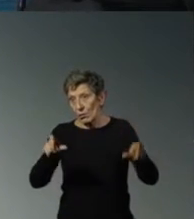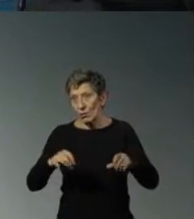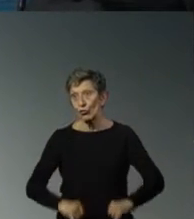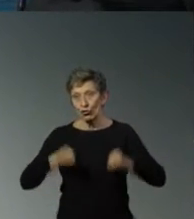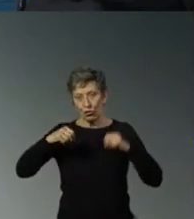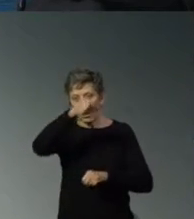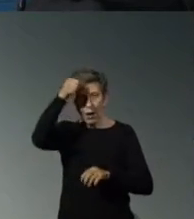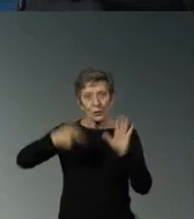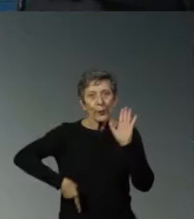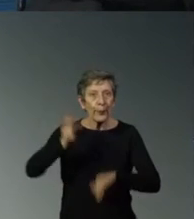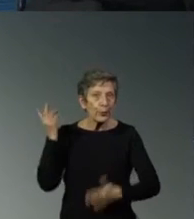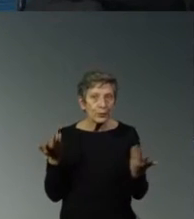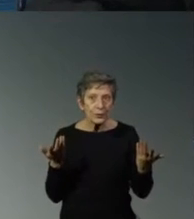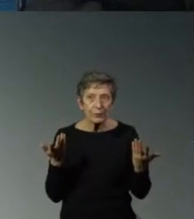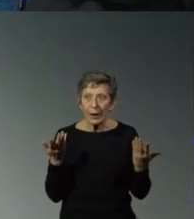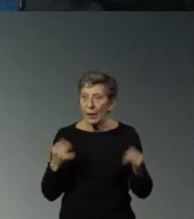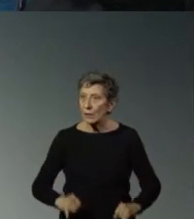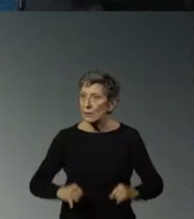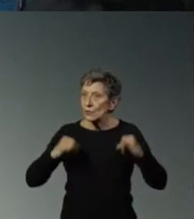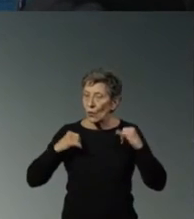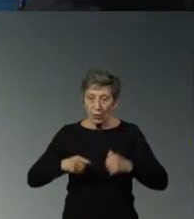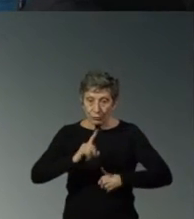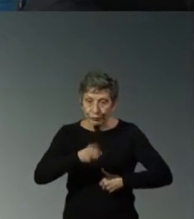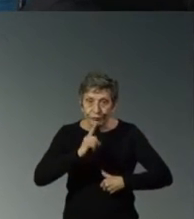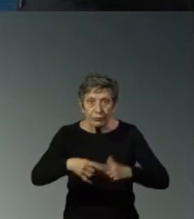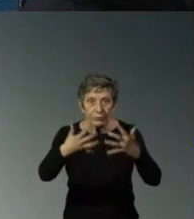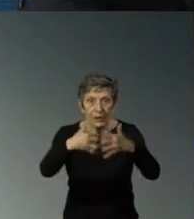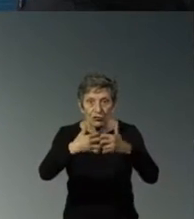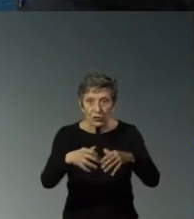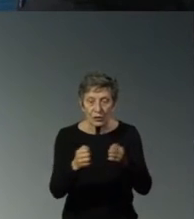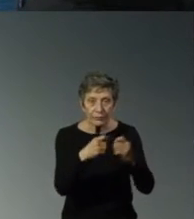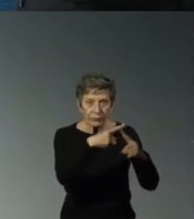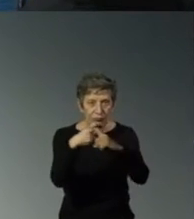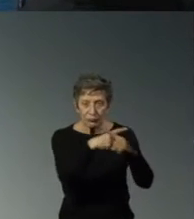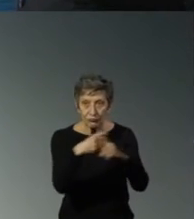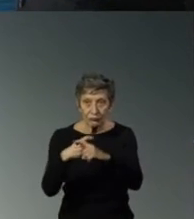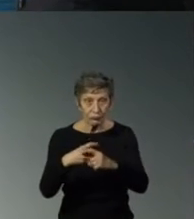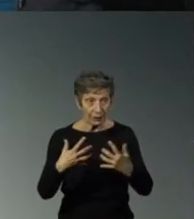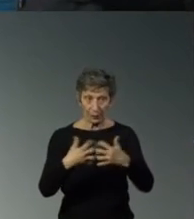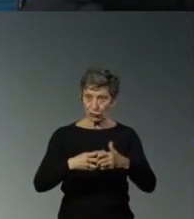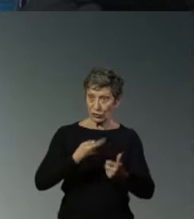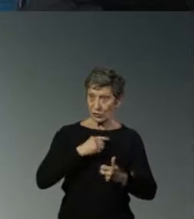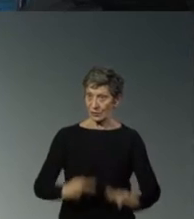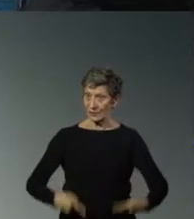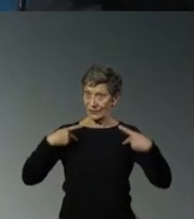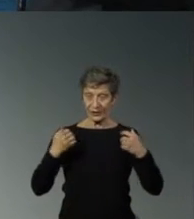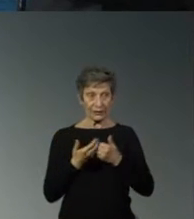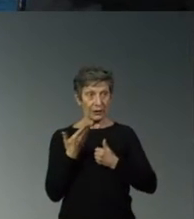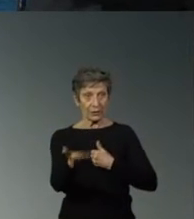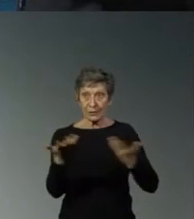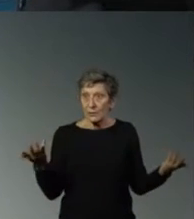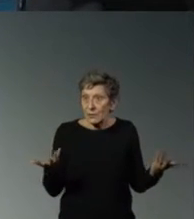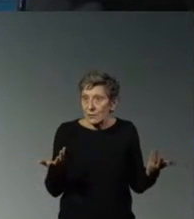garçons, se mettent à donner des instructions à des machines, et ces machines sont celles avec lesquelles nous vivons et sans lesquelles nous ne pouvons plus